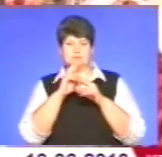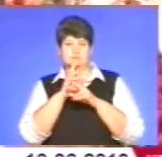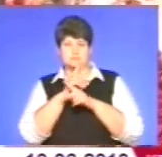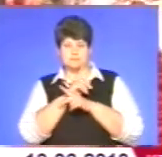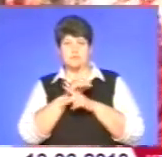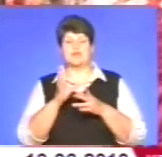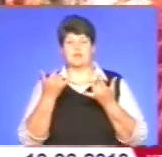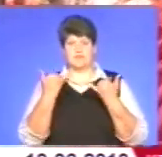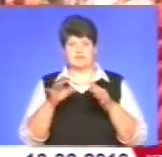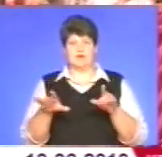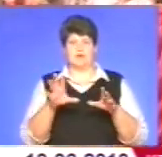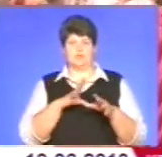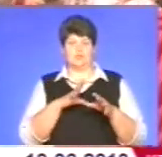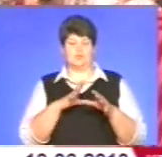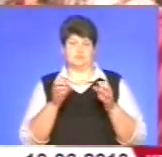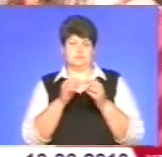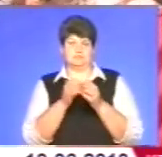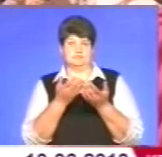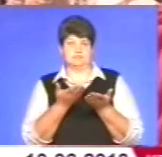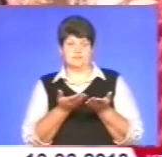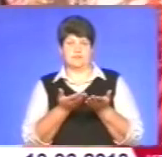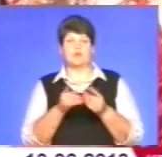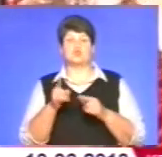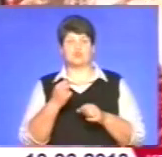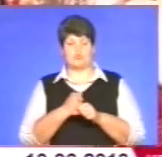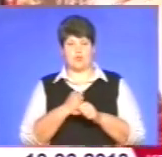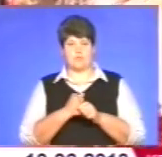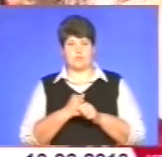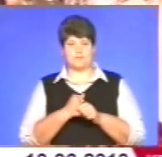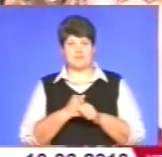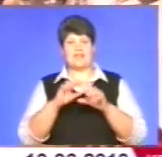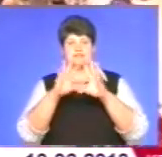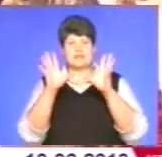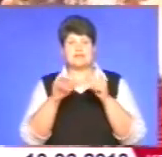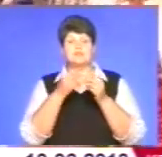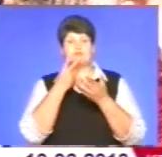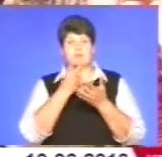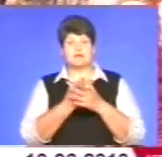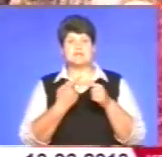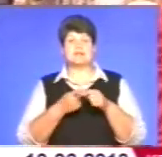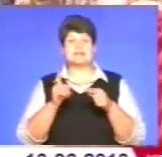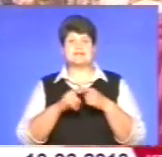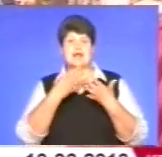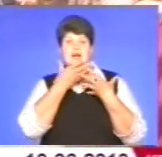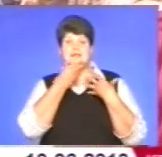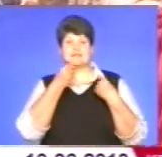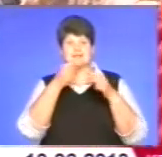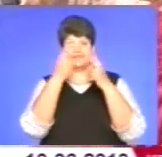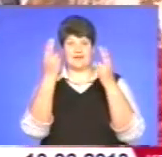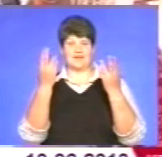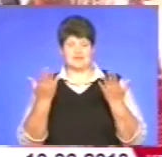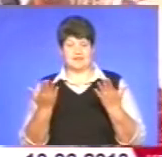було подібно цьому, яке відбувається сьогодні. Чому ми це робимо? Взагалі, те, що ви бачите, це, можна сказати, красива картинка, яка